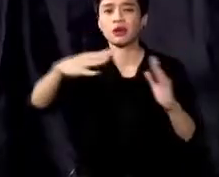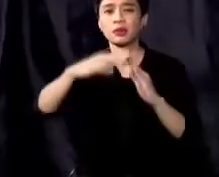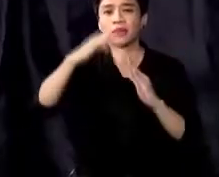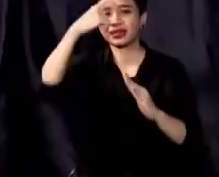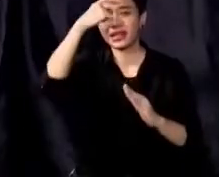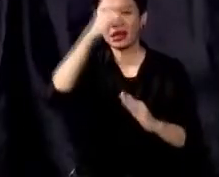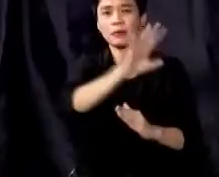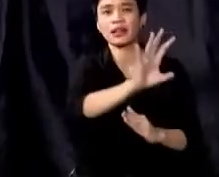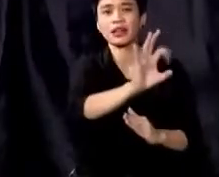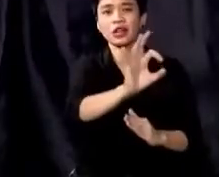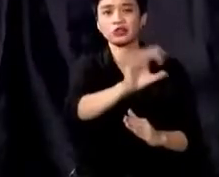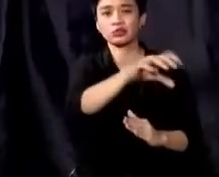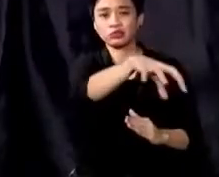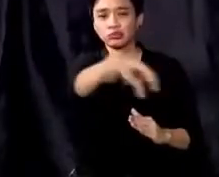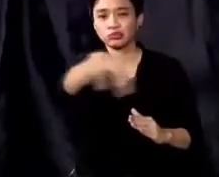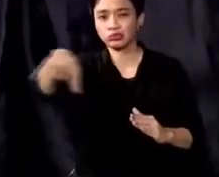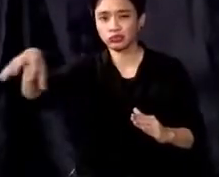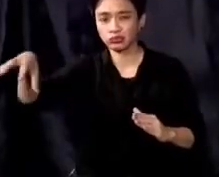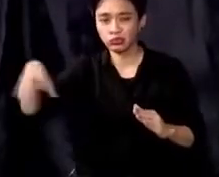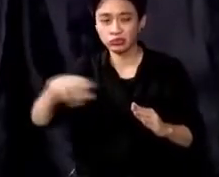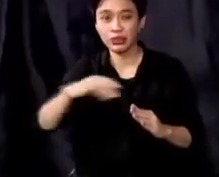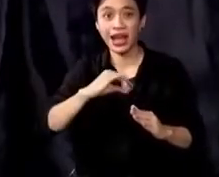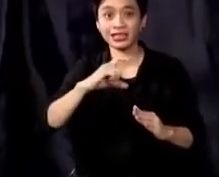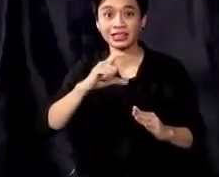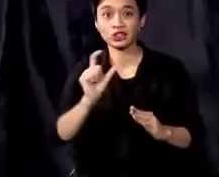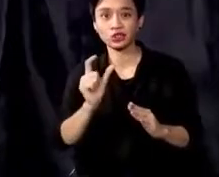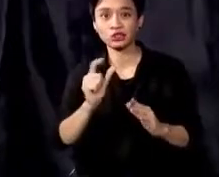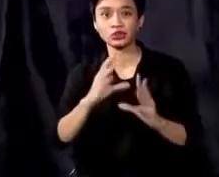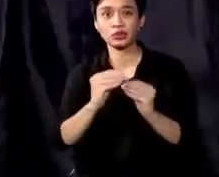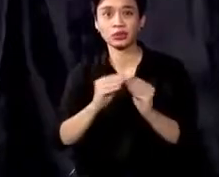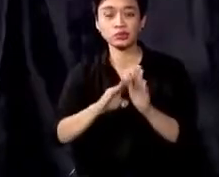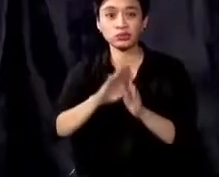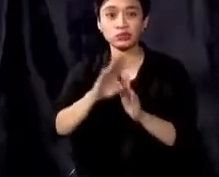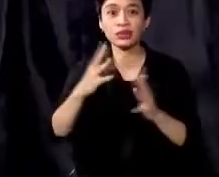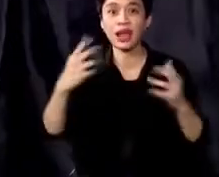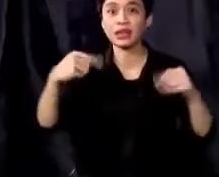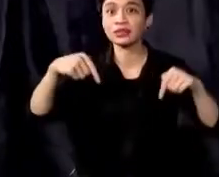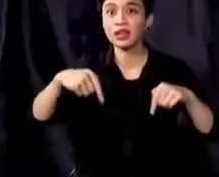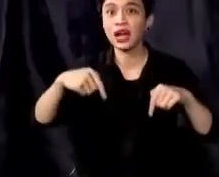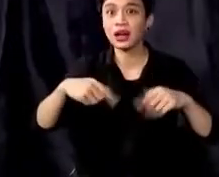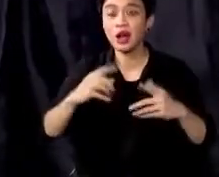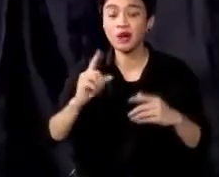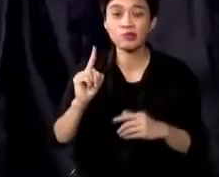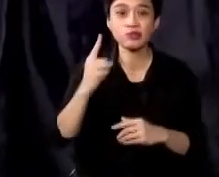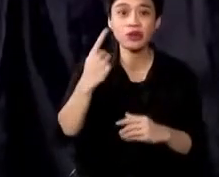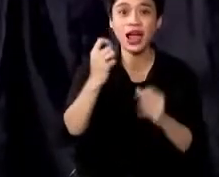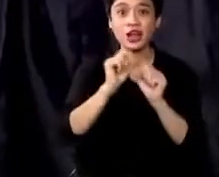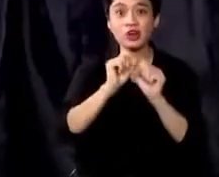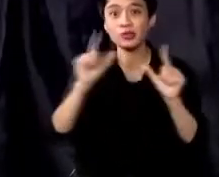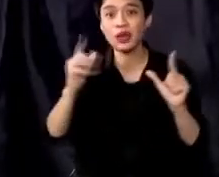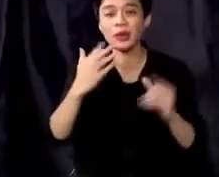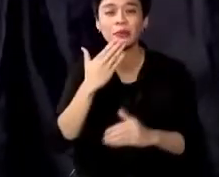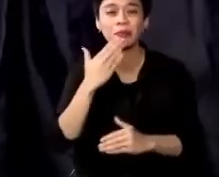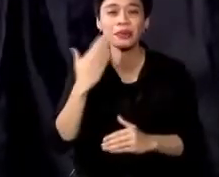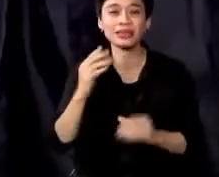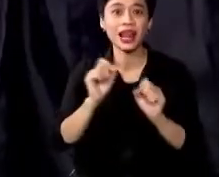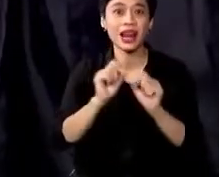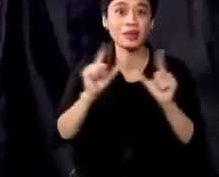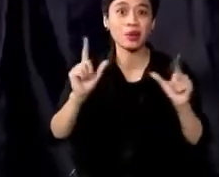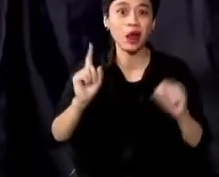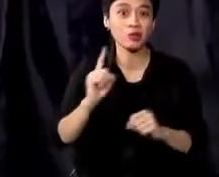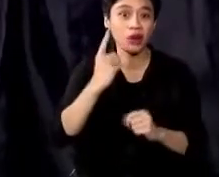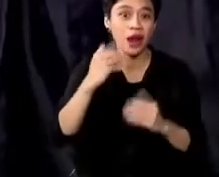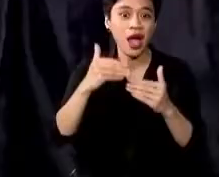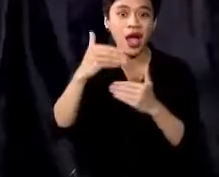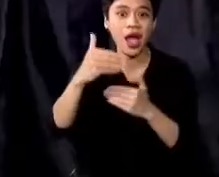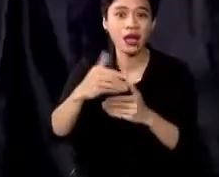mengalami peningkatan bahkan saat ini kita juga sedang menghadapi musim liburan yang hampir selalu ada peningkatan kasus di setiap